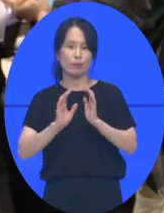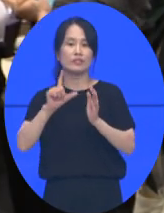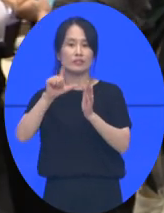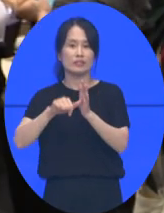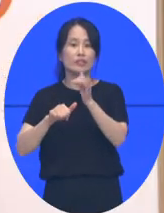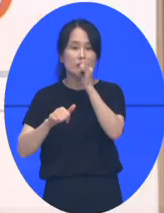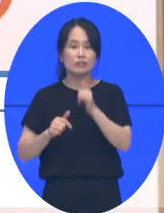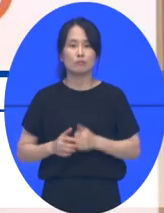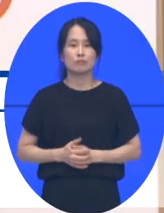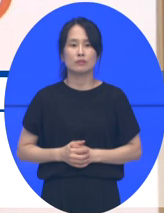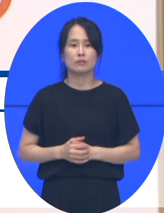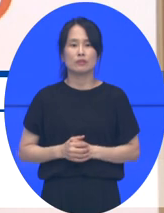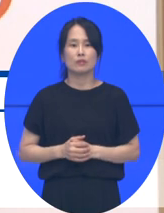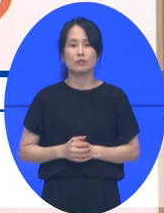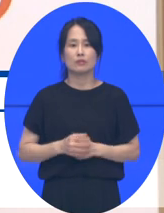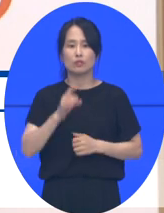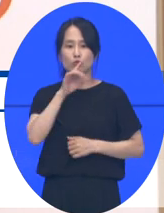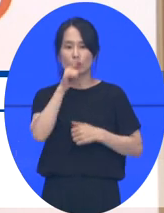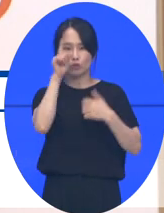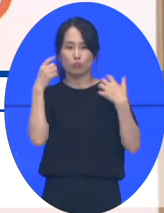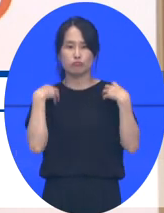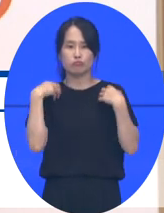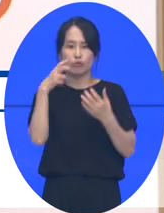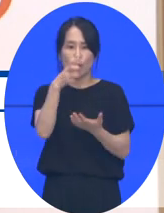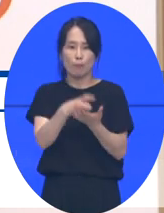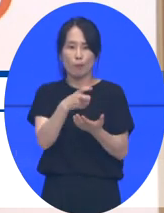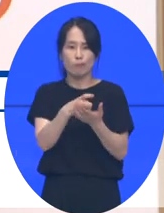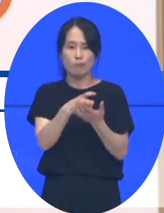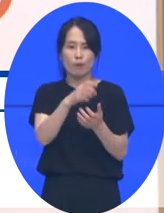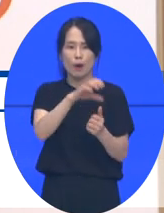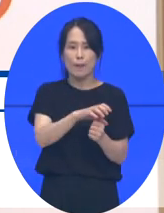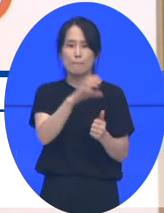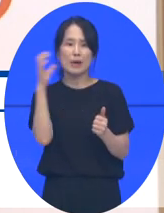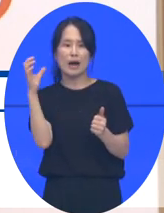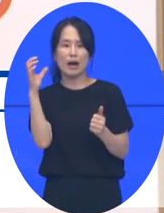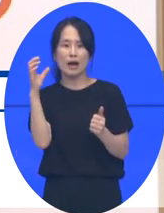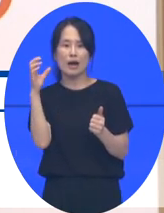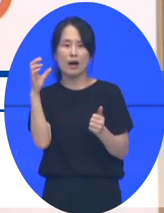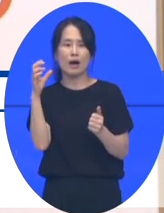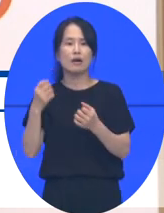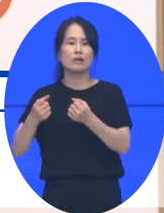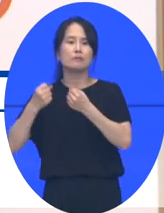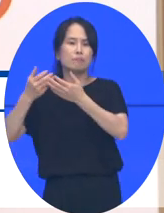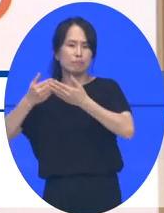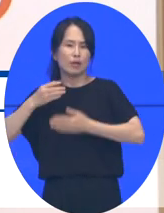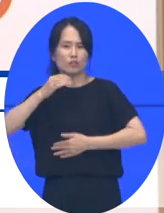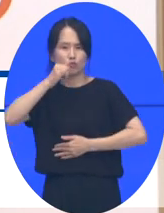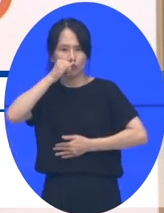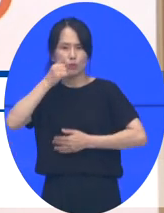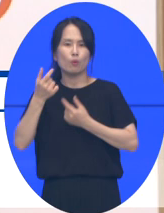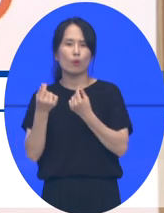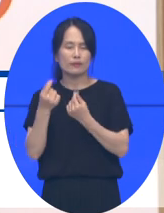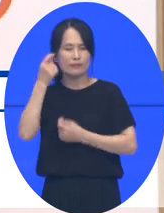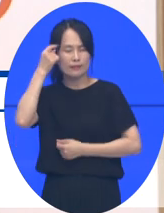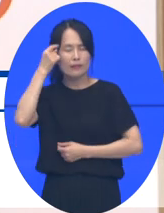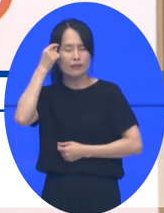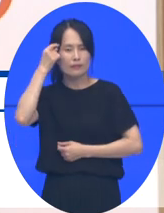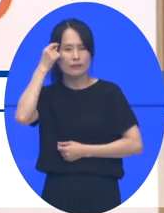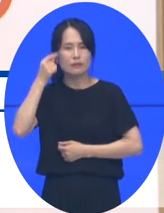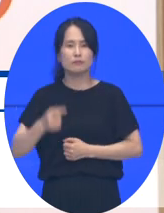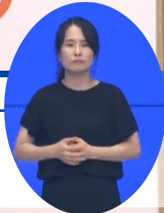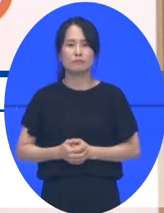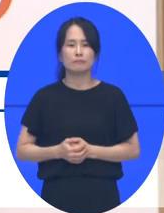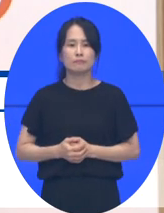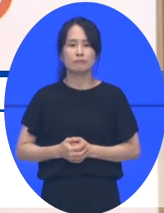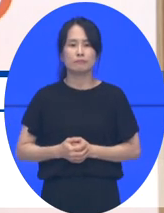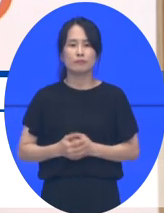가졌습니다. 중앙정부와에서 어떤 규제에 의해서도 조금 좀 벗어나면서 좀 힘을 또 얻을 수 있지 않을까라는 생각을 좀 갖고